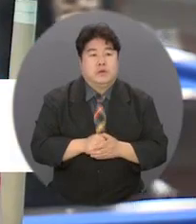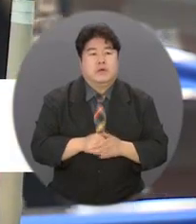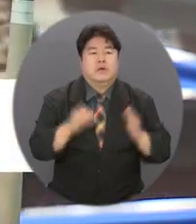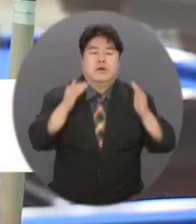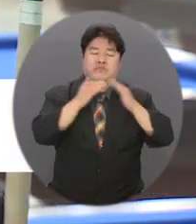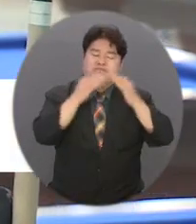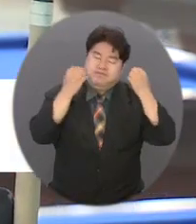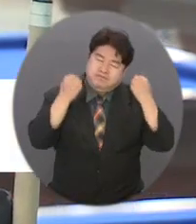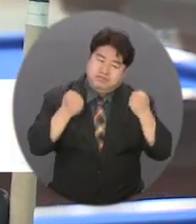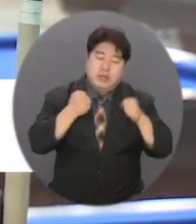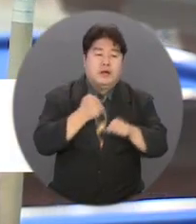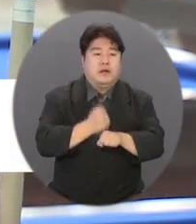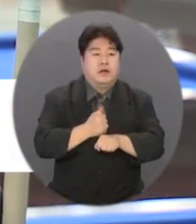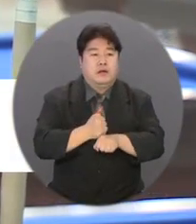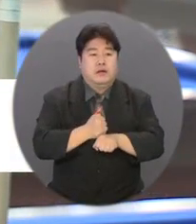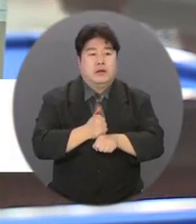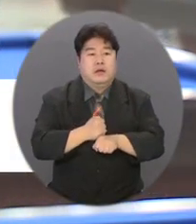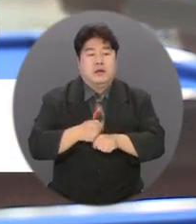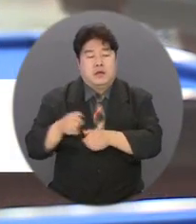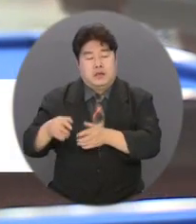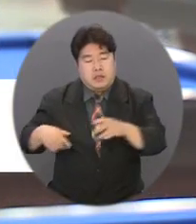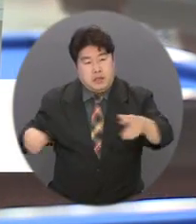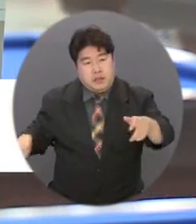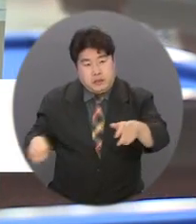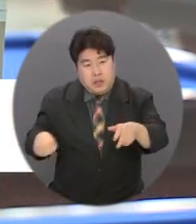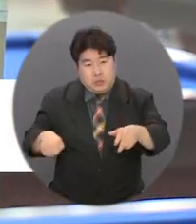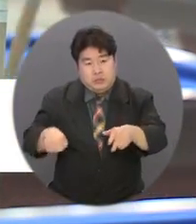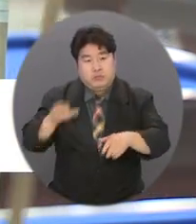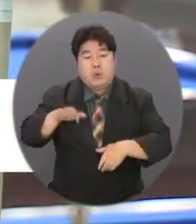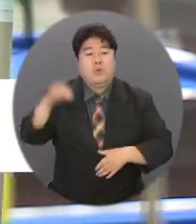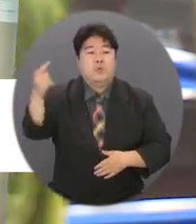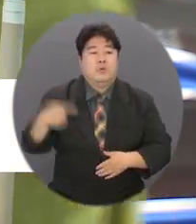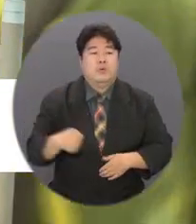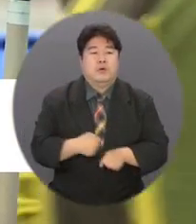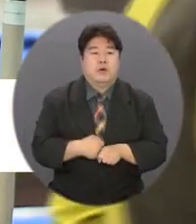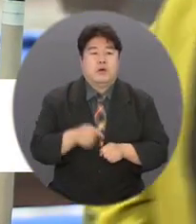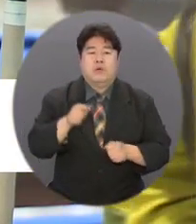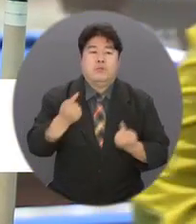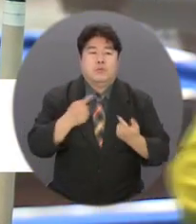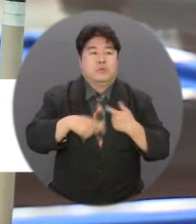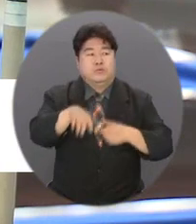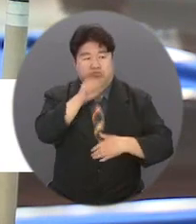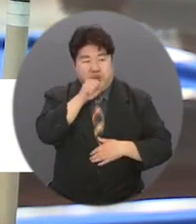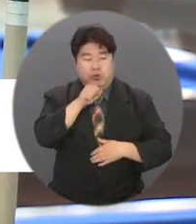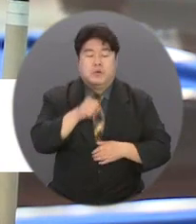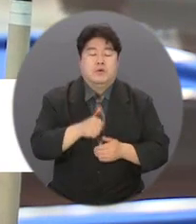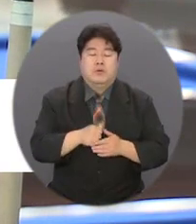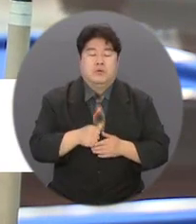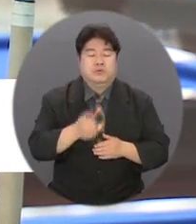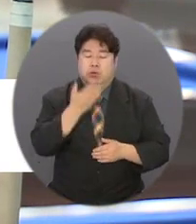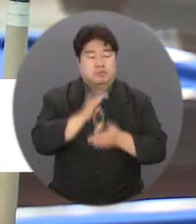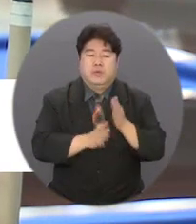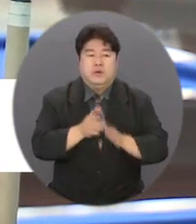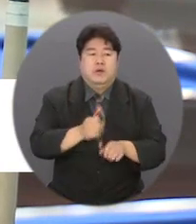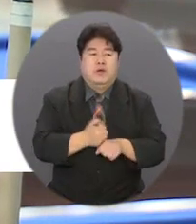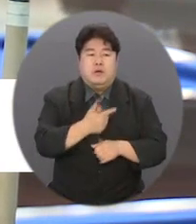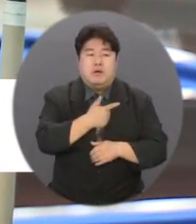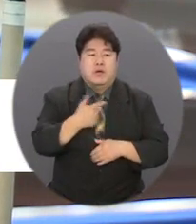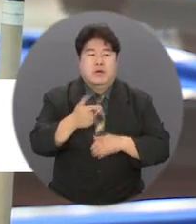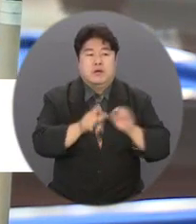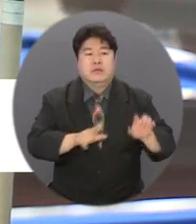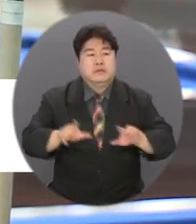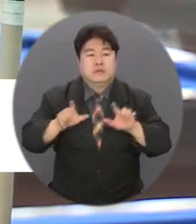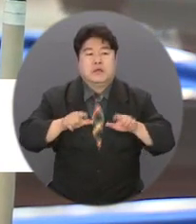11 삼아 있다가 그 경락의 나오니까 아 닙 니 다 사줄 수가 없어요 아주 그냥 책